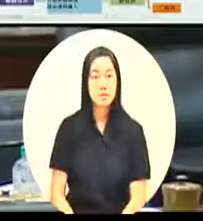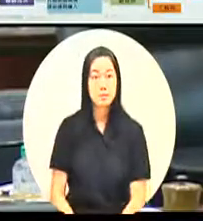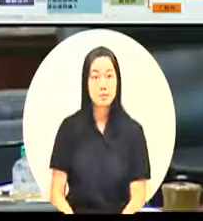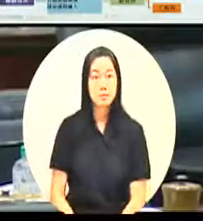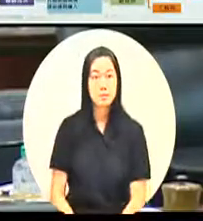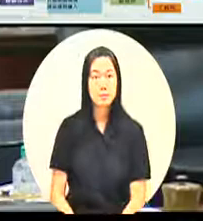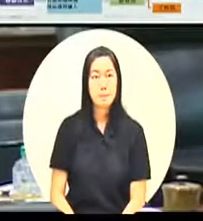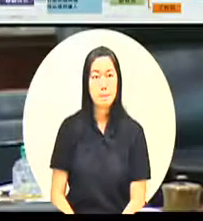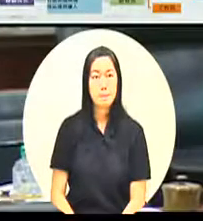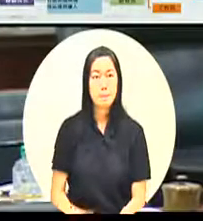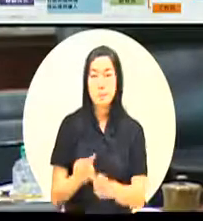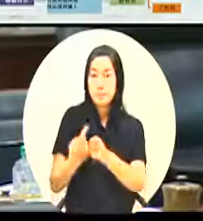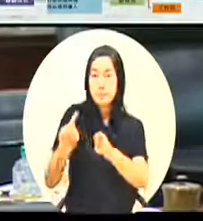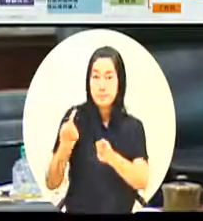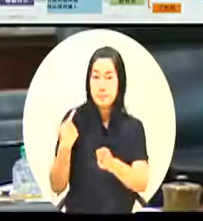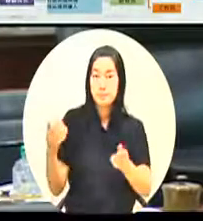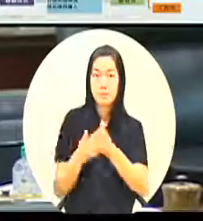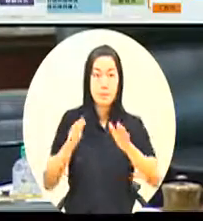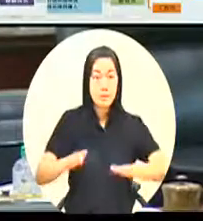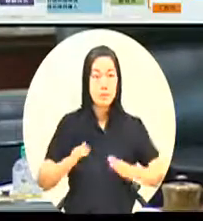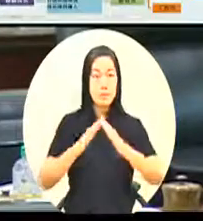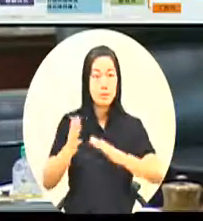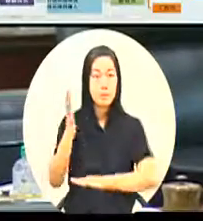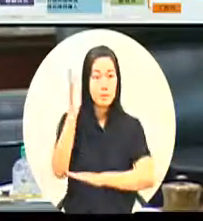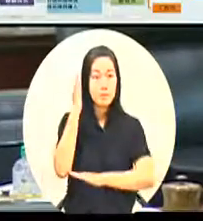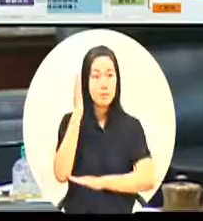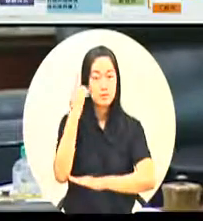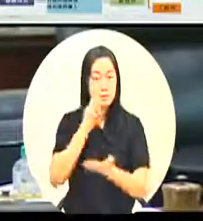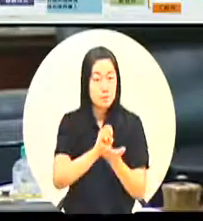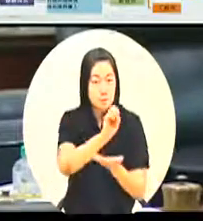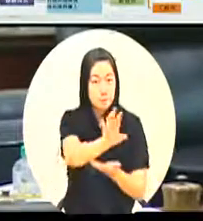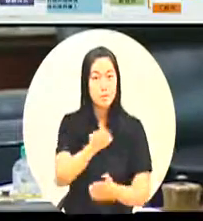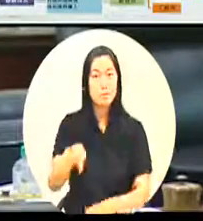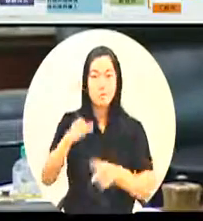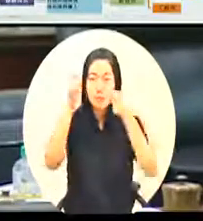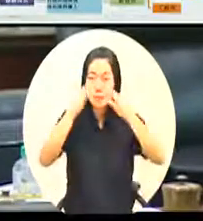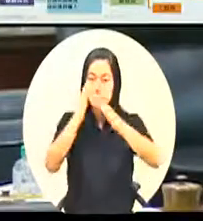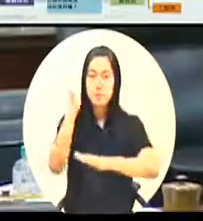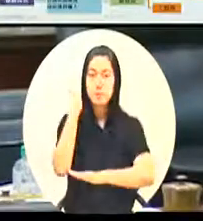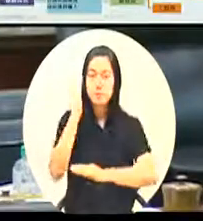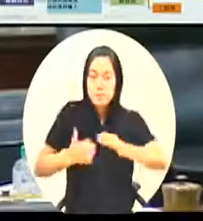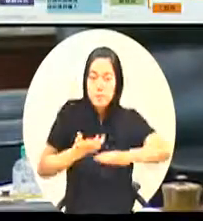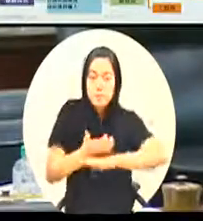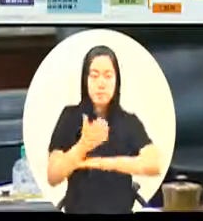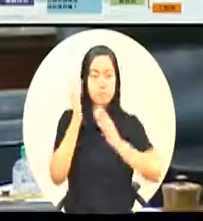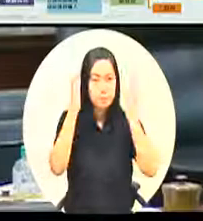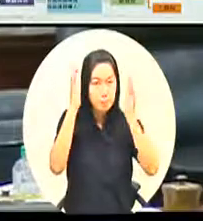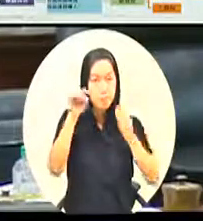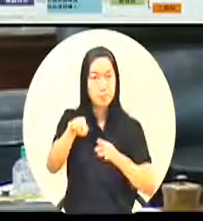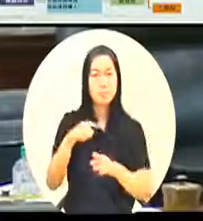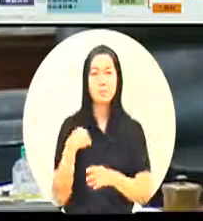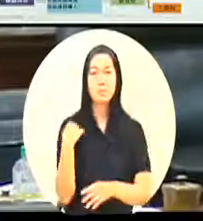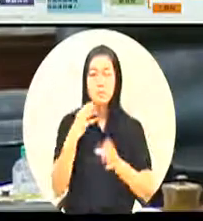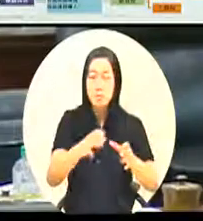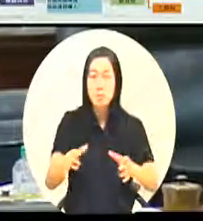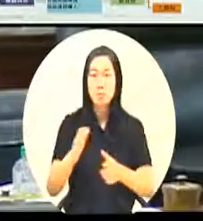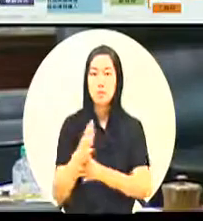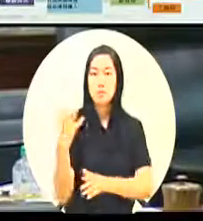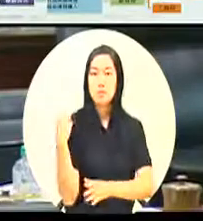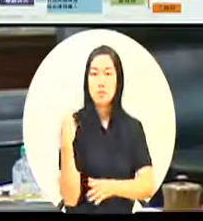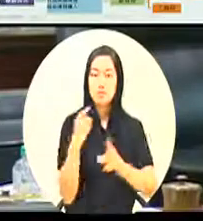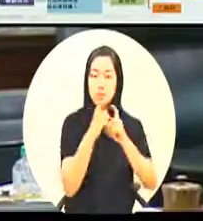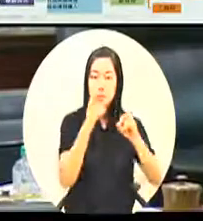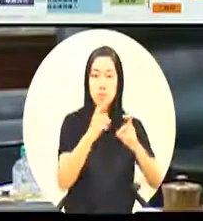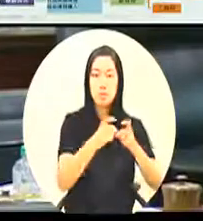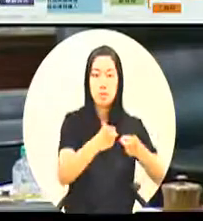从去年的施政报告到今年的施政报告，我们可以看到高雄市政府很用心在经营旧港区跟旧城区，他们希